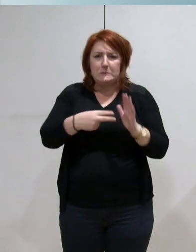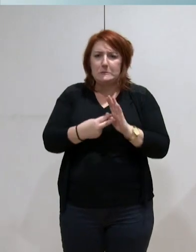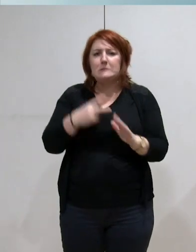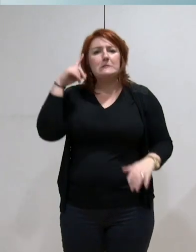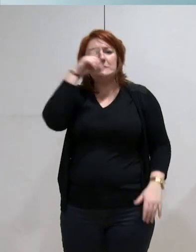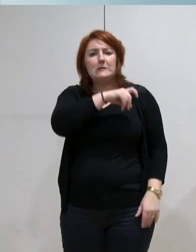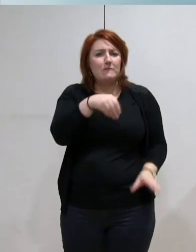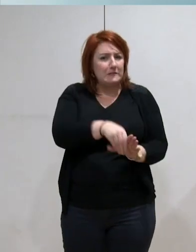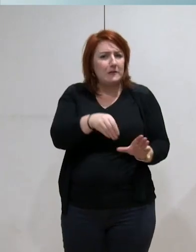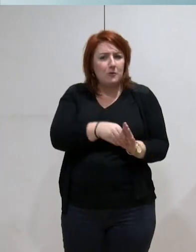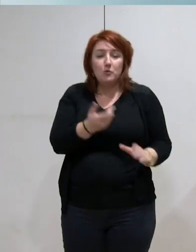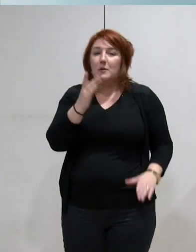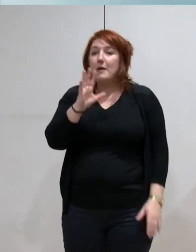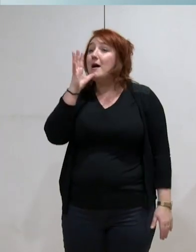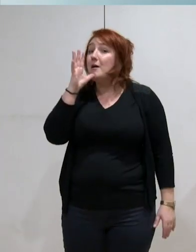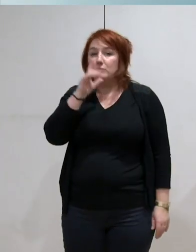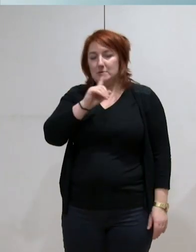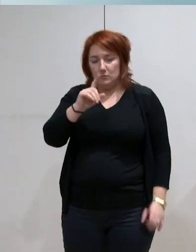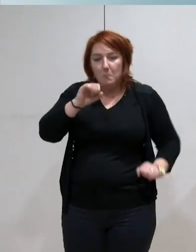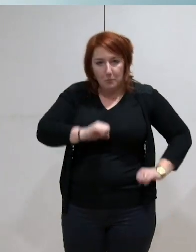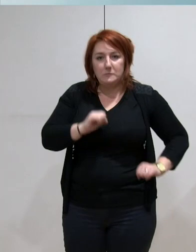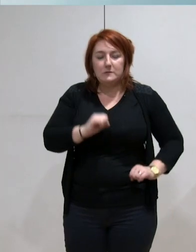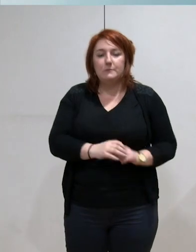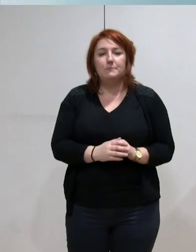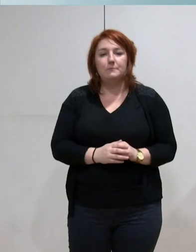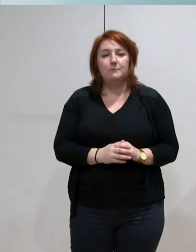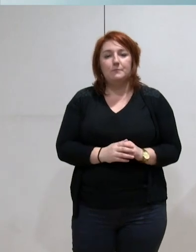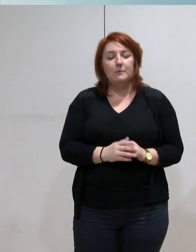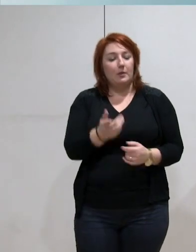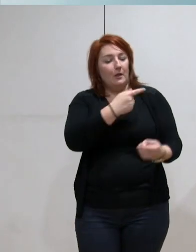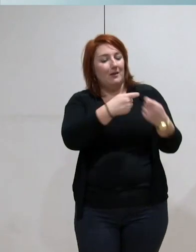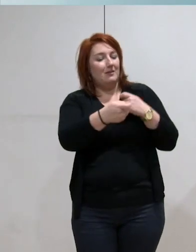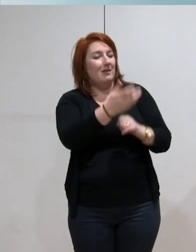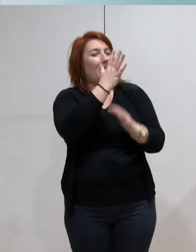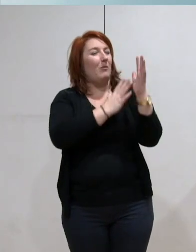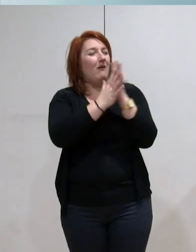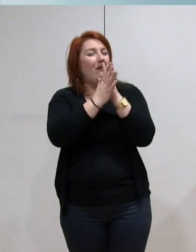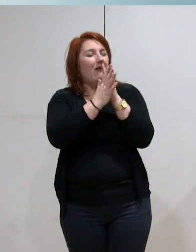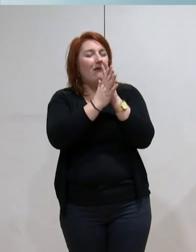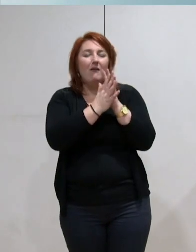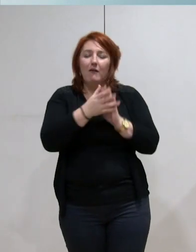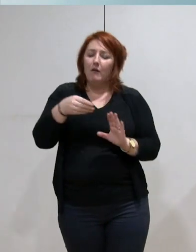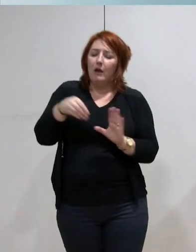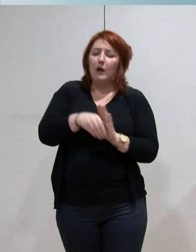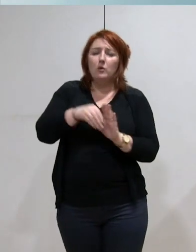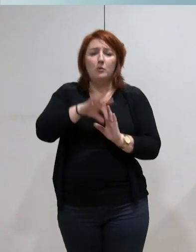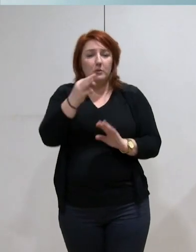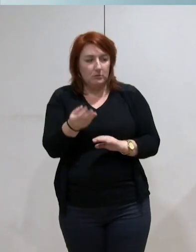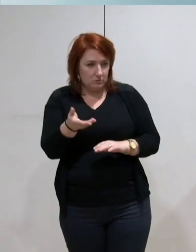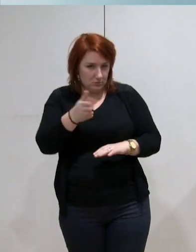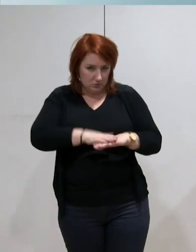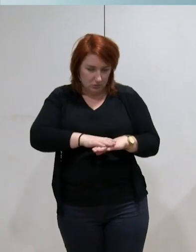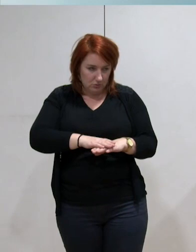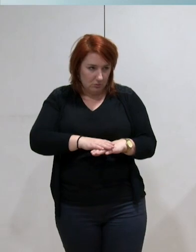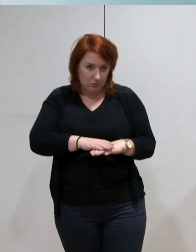inadéquat c'est de dire qu'on fait des économies alors qu'on ne s'attaque pas à au cœur même